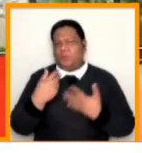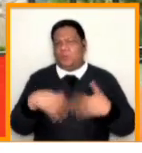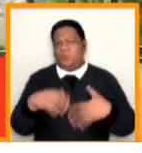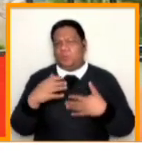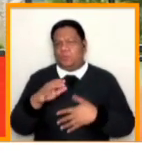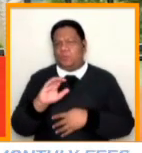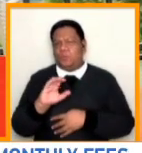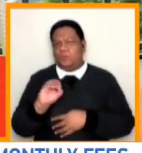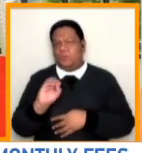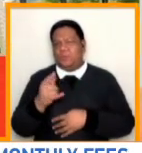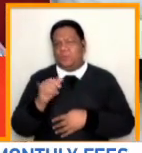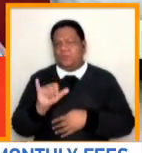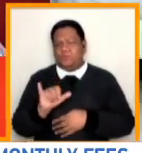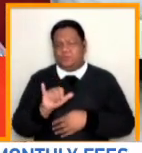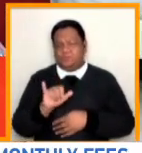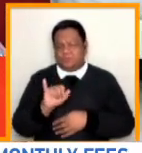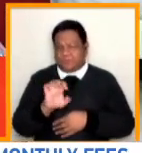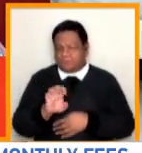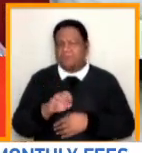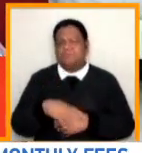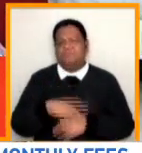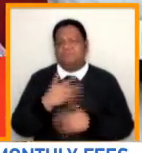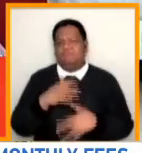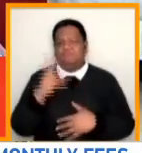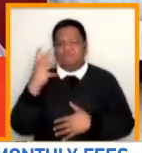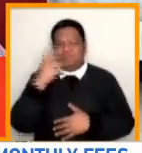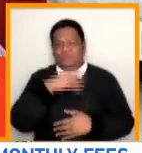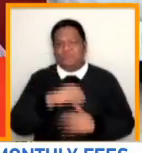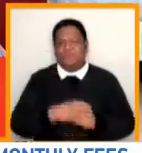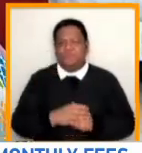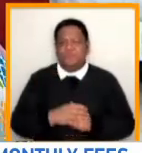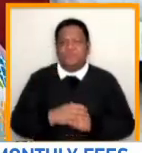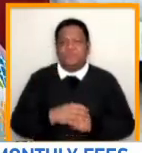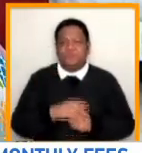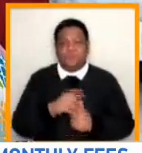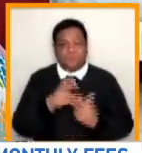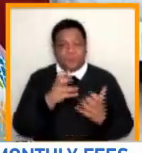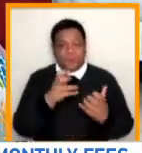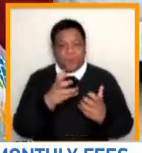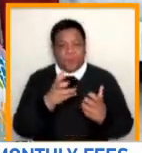Beautiful. Oh my God. If you want rehoming, andito lang ako. Bagay sa'yo yan.